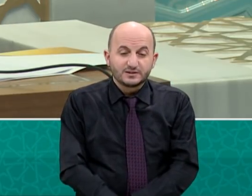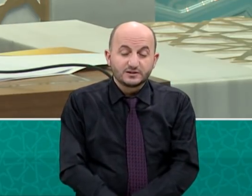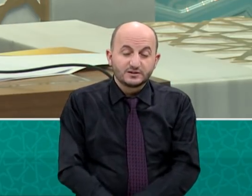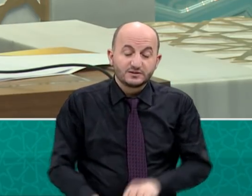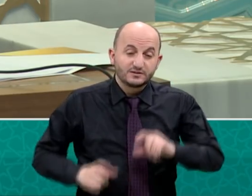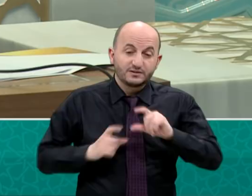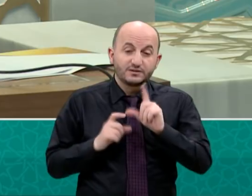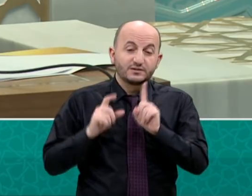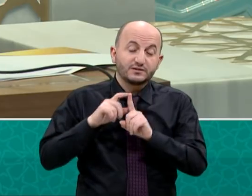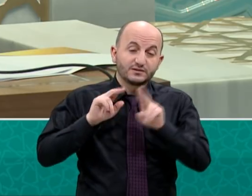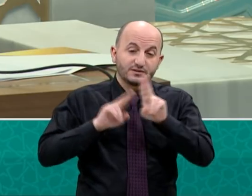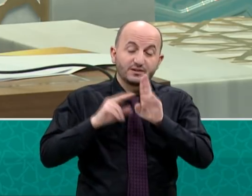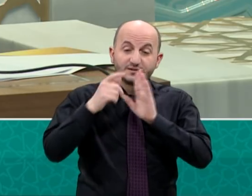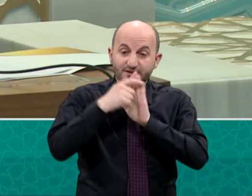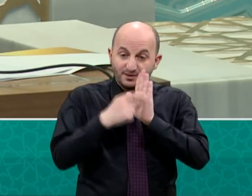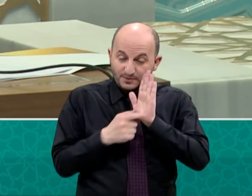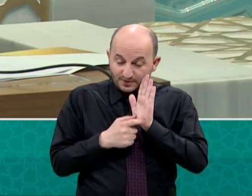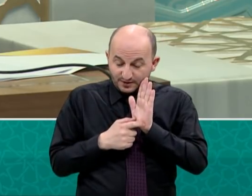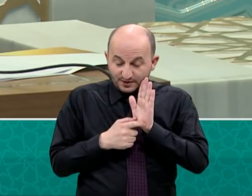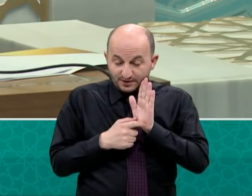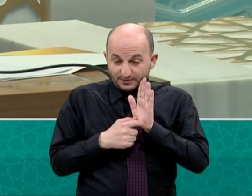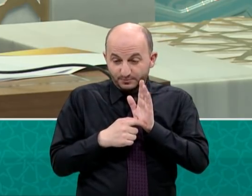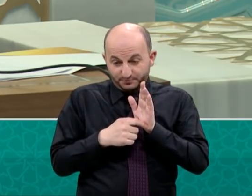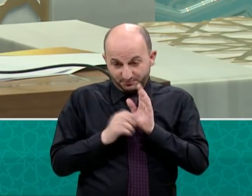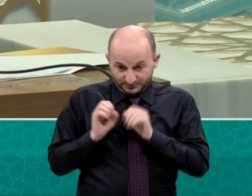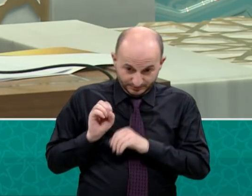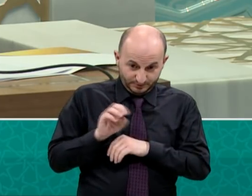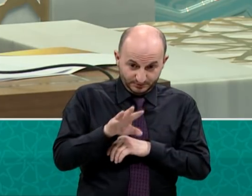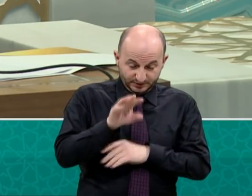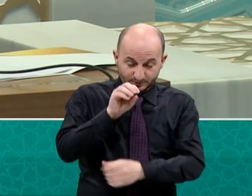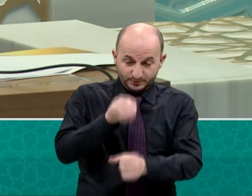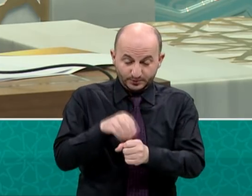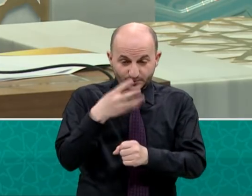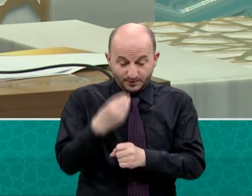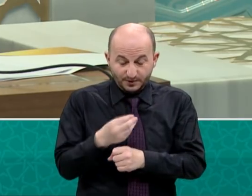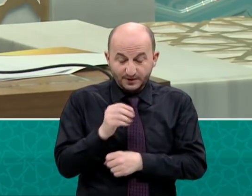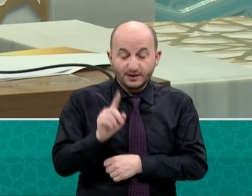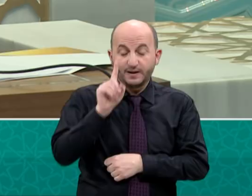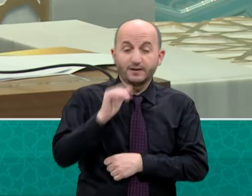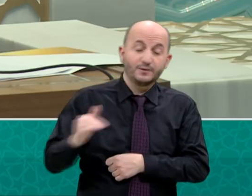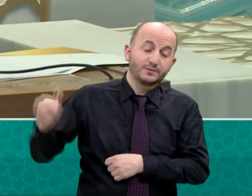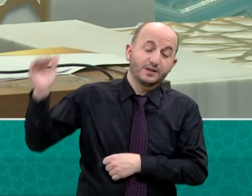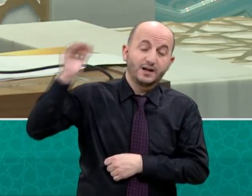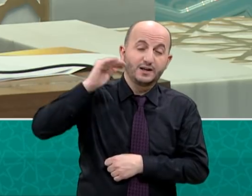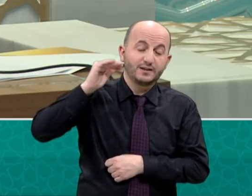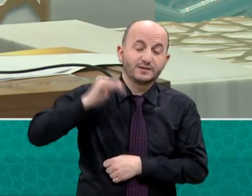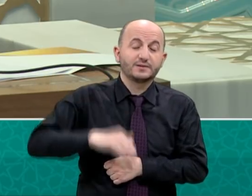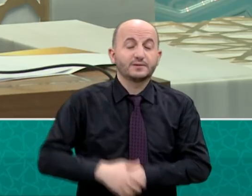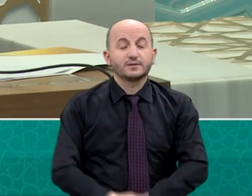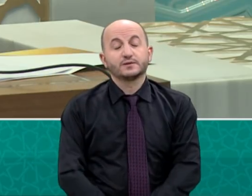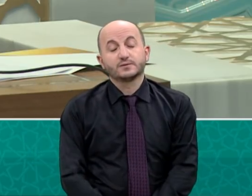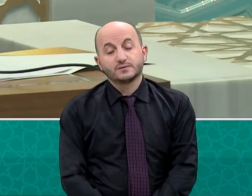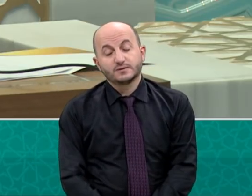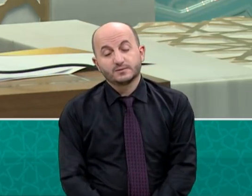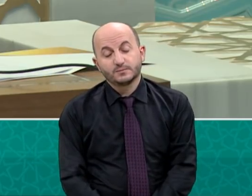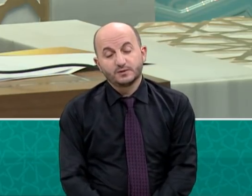kelimeleriyle sadakatimizin bir yansıması ve sonucu olarak Allah-u Teala'nın muhrace